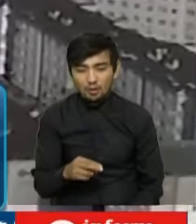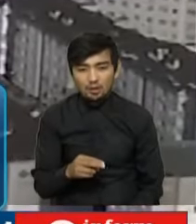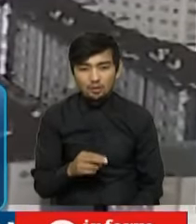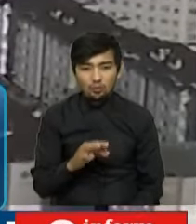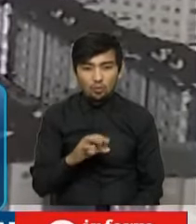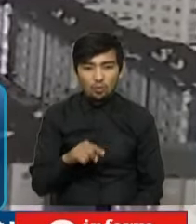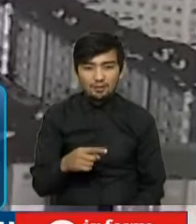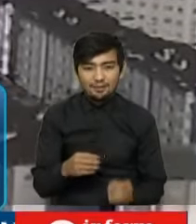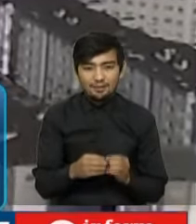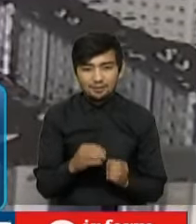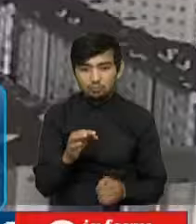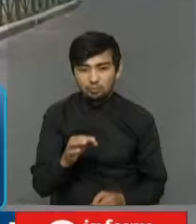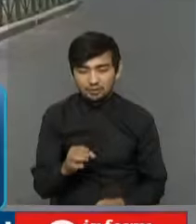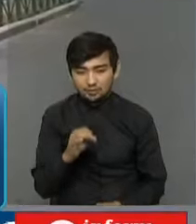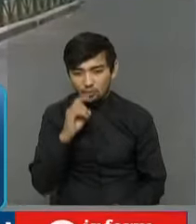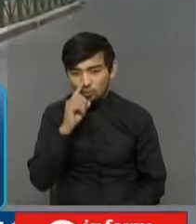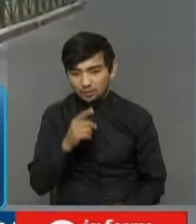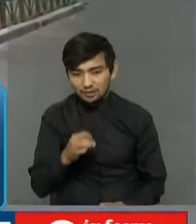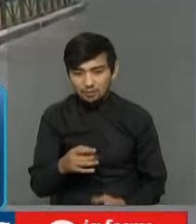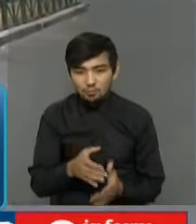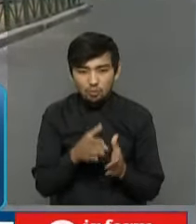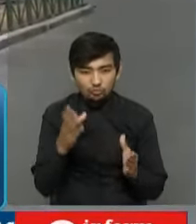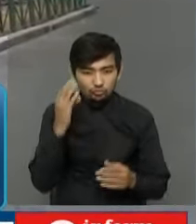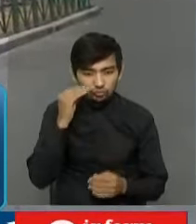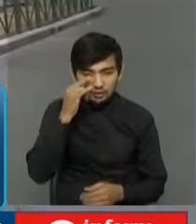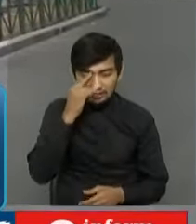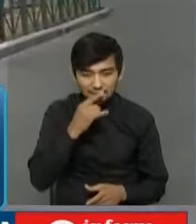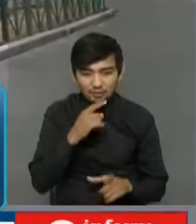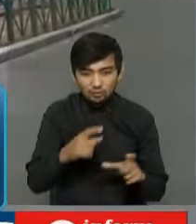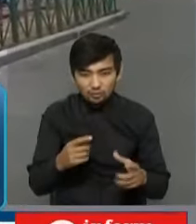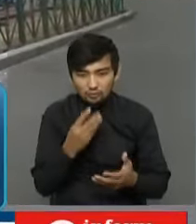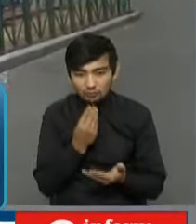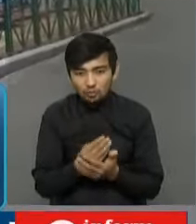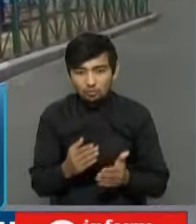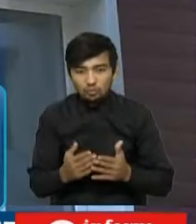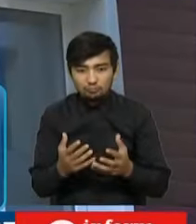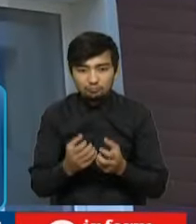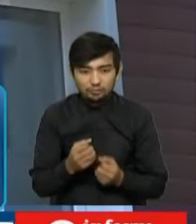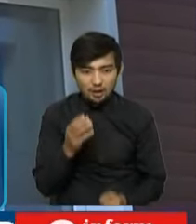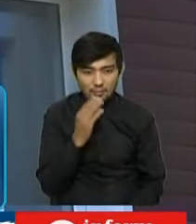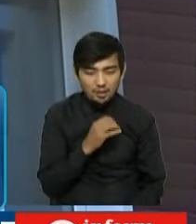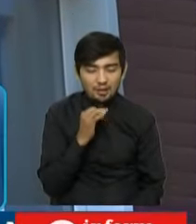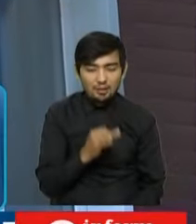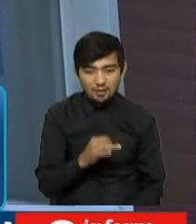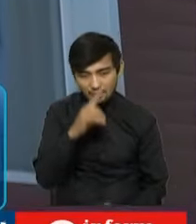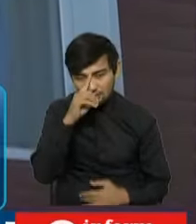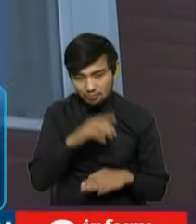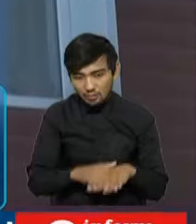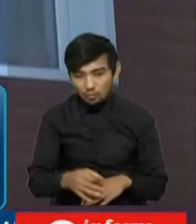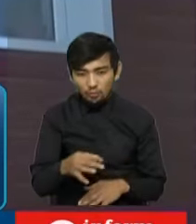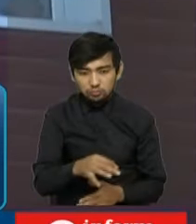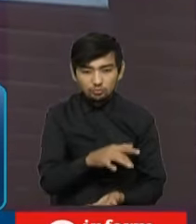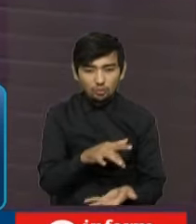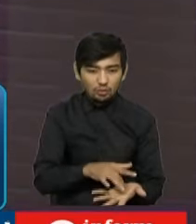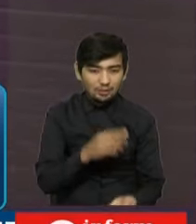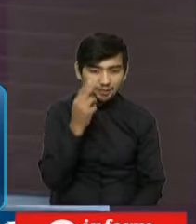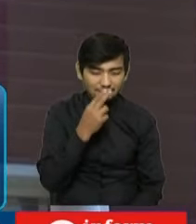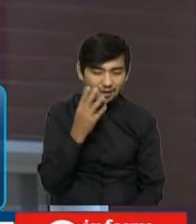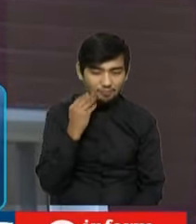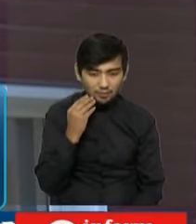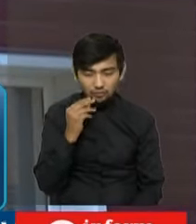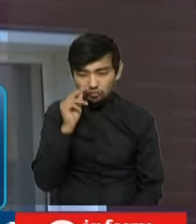0,1% годовых. Это позволит большему числу казахстанцев приобрести собственное жилье. Напомню, акиматы областей городов Астана, Алматы и